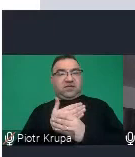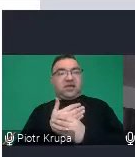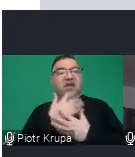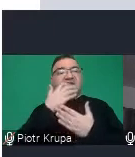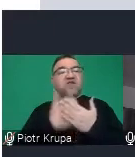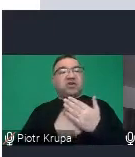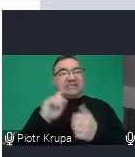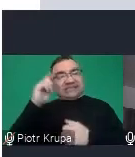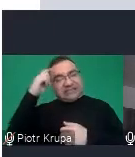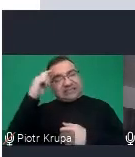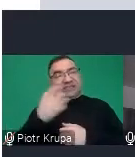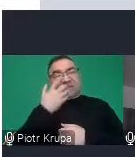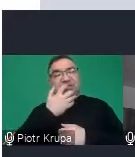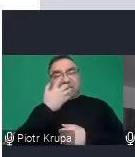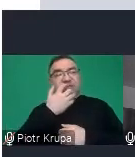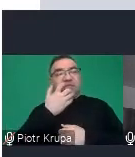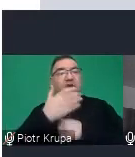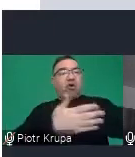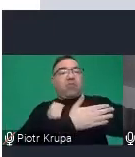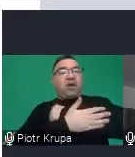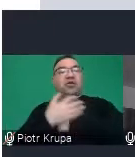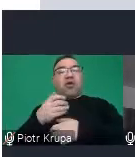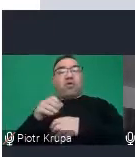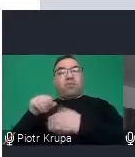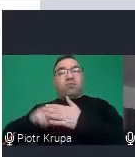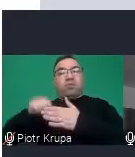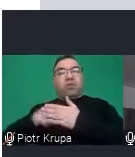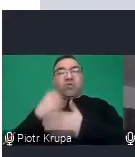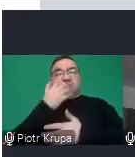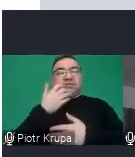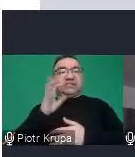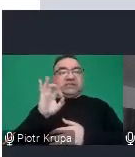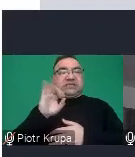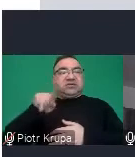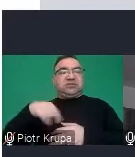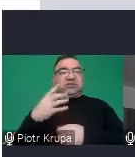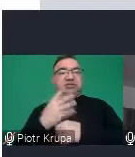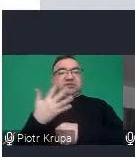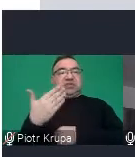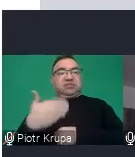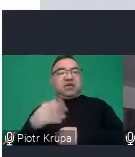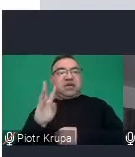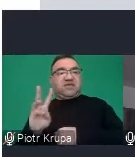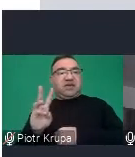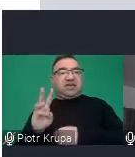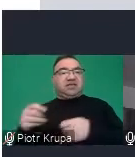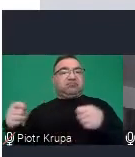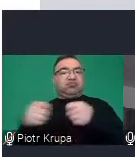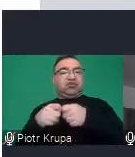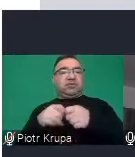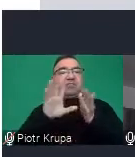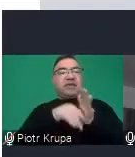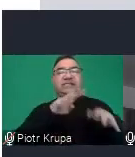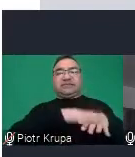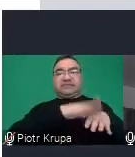wykorzystaniem central cieplnych opartych o pompy ciepła o mocy termicznej 0,45 MW współpracujące z miejskim